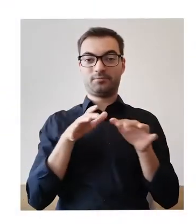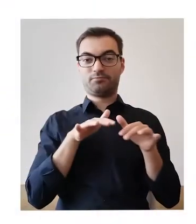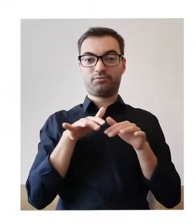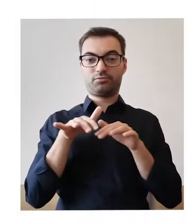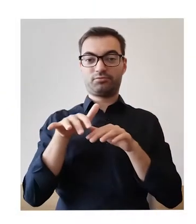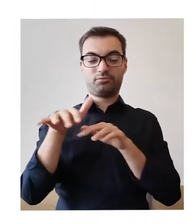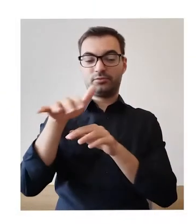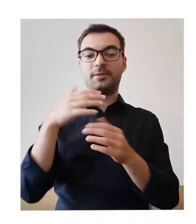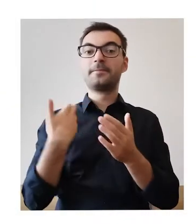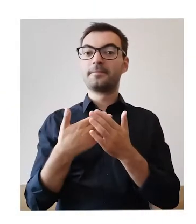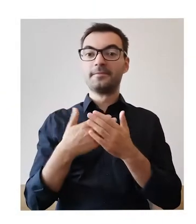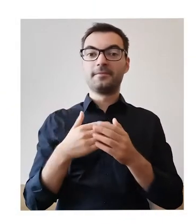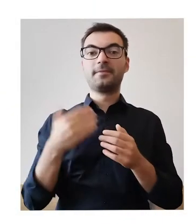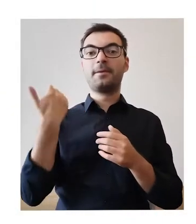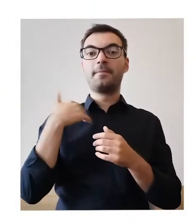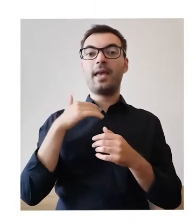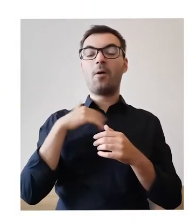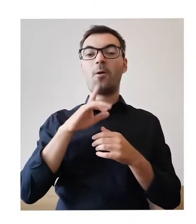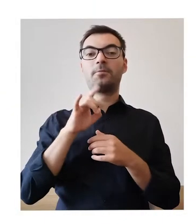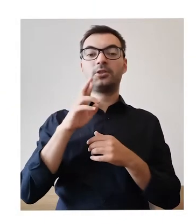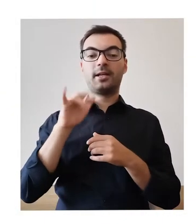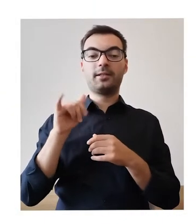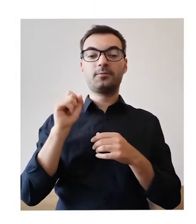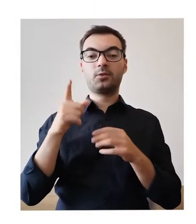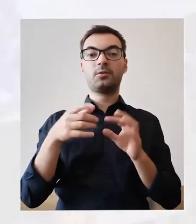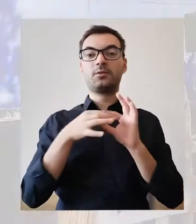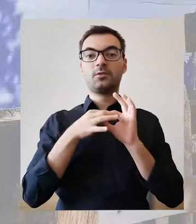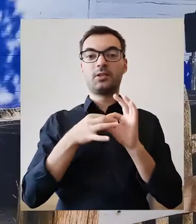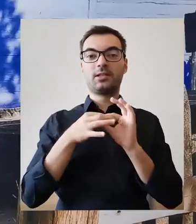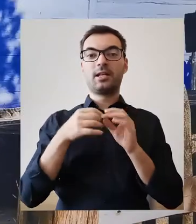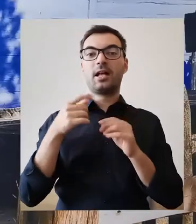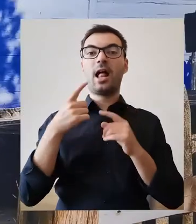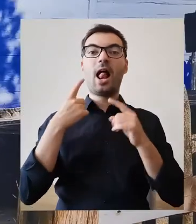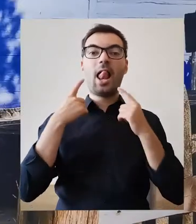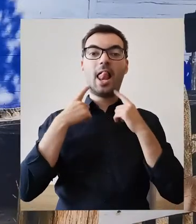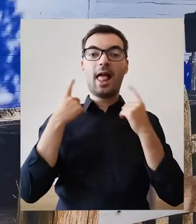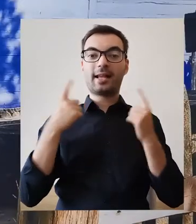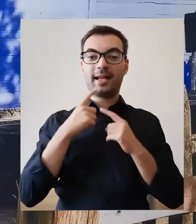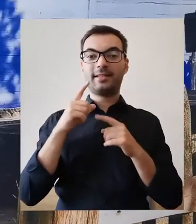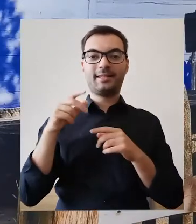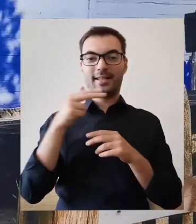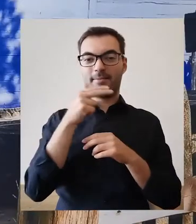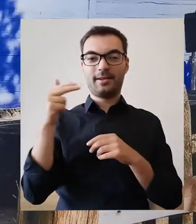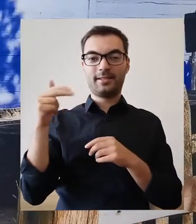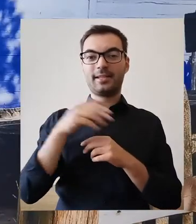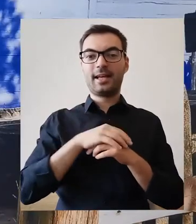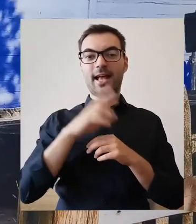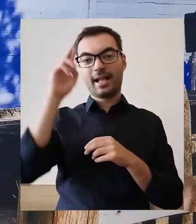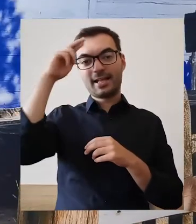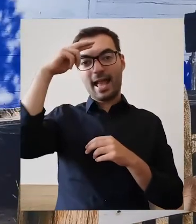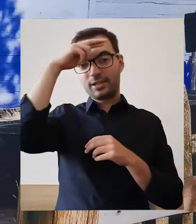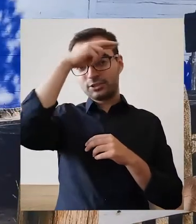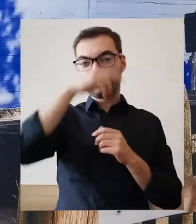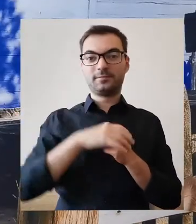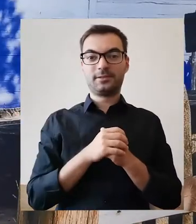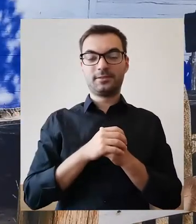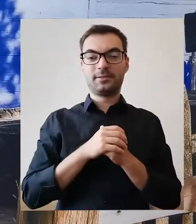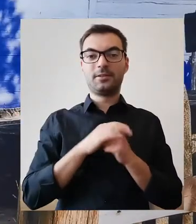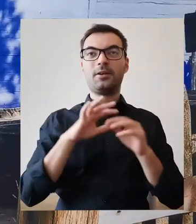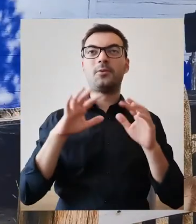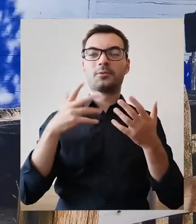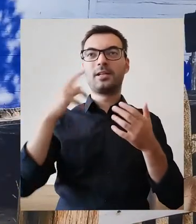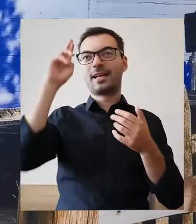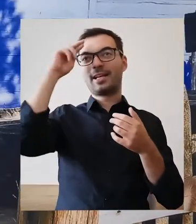właśnie z białą brzegami związana jest legenda gęsia czy też może inaczej gęsi są głównymi